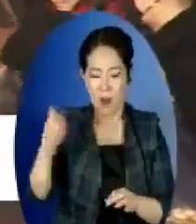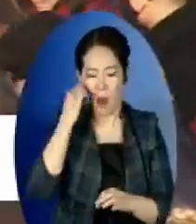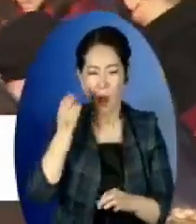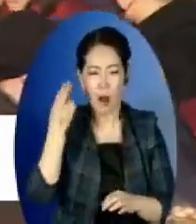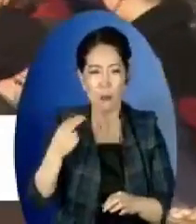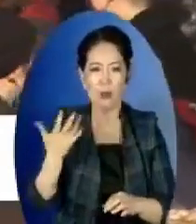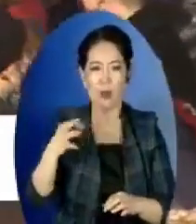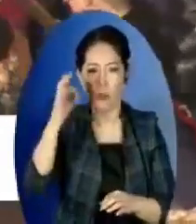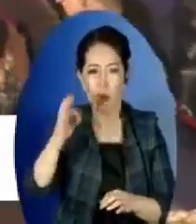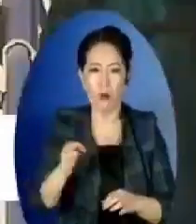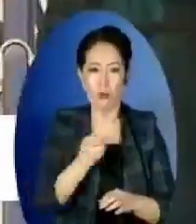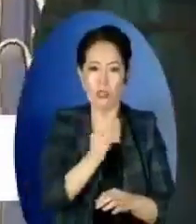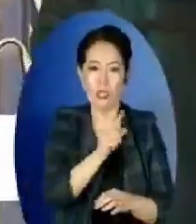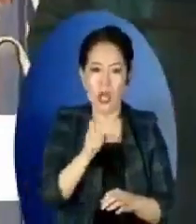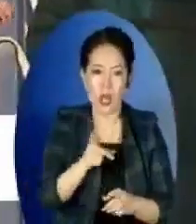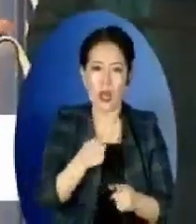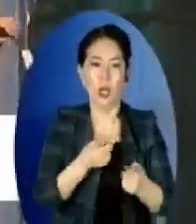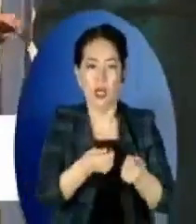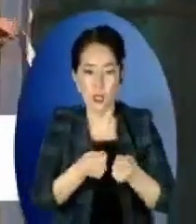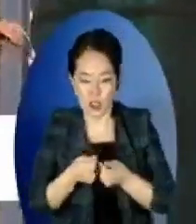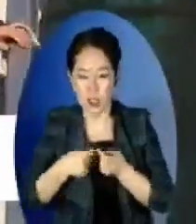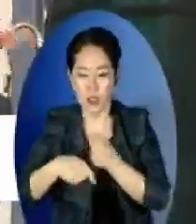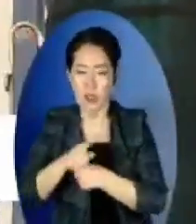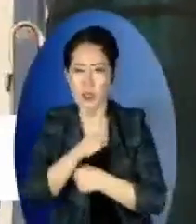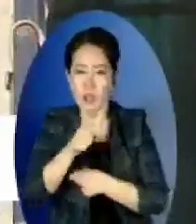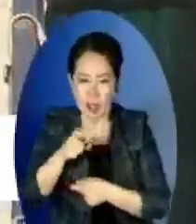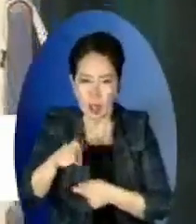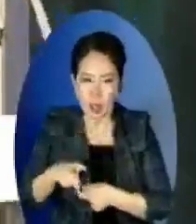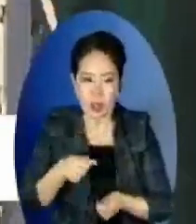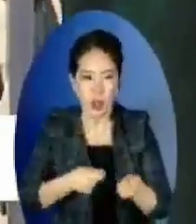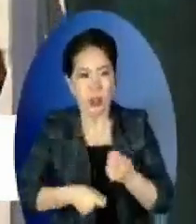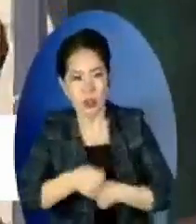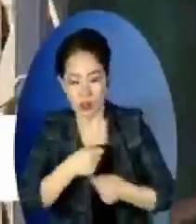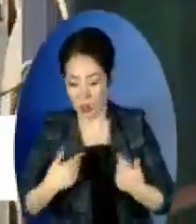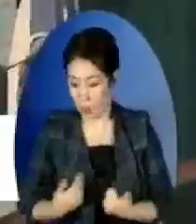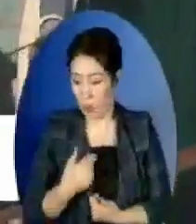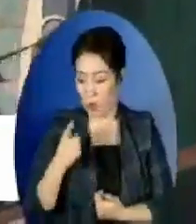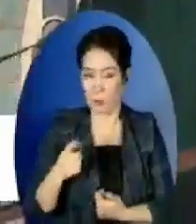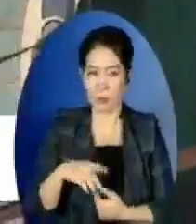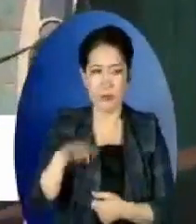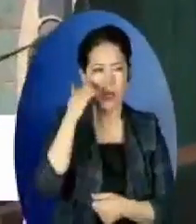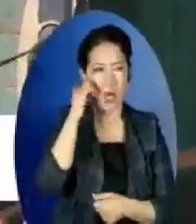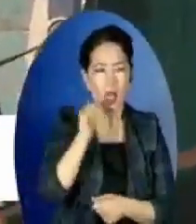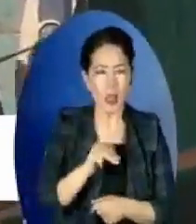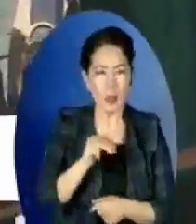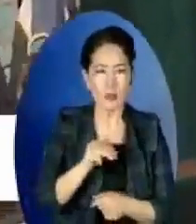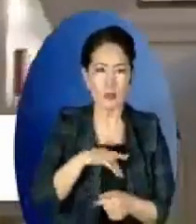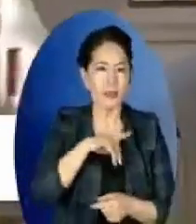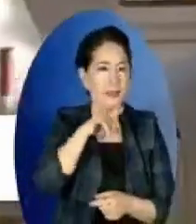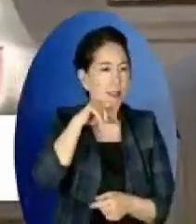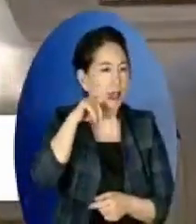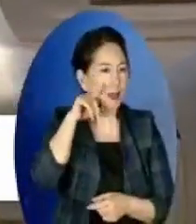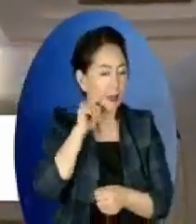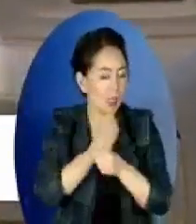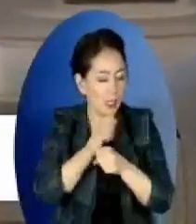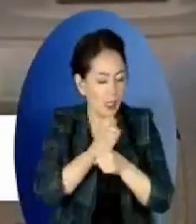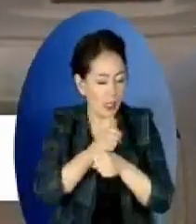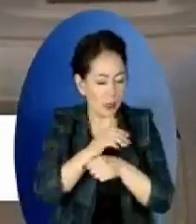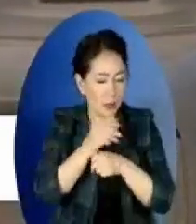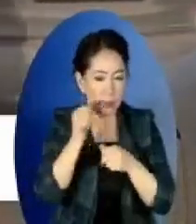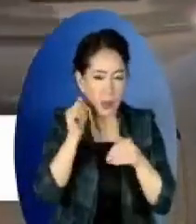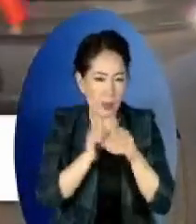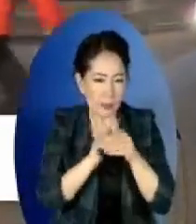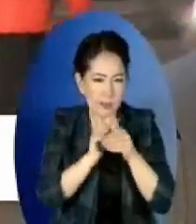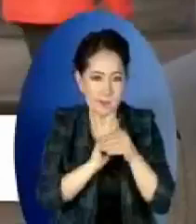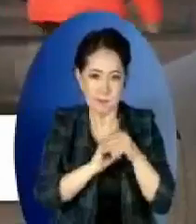нь зээлээс зээлийн хооронд амжиргаагаа залгуулсаар өхнө. Уг нь хүмүүс дор бүрний тэтгэвэртэй бэлтгэж, залуу наснаасаа хоригдлттай болвол дээрхийн